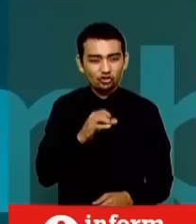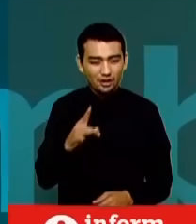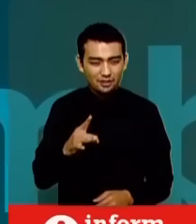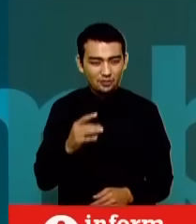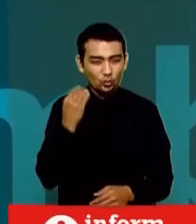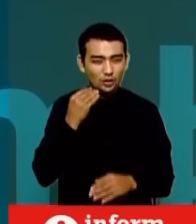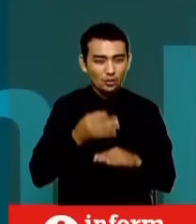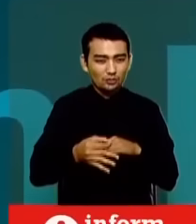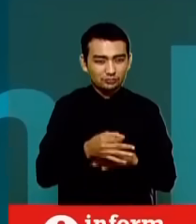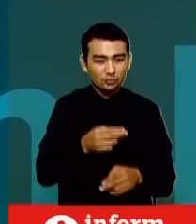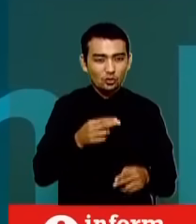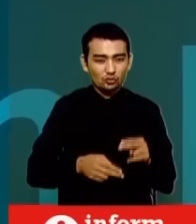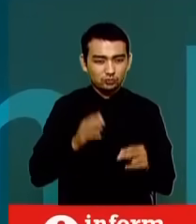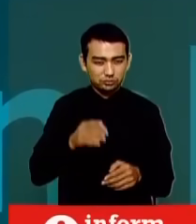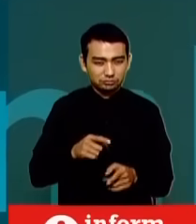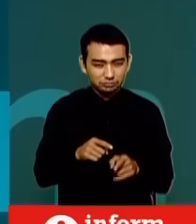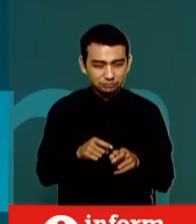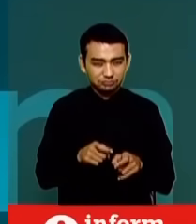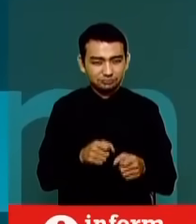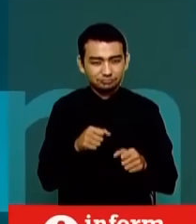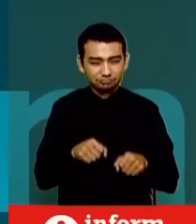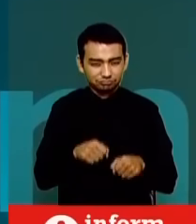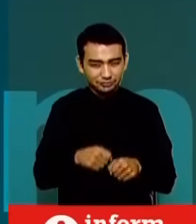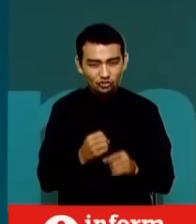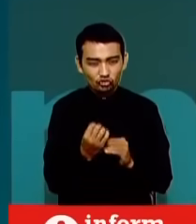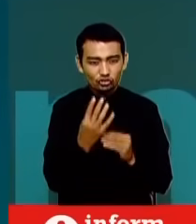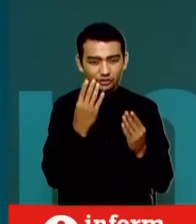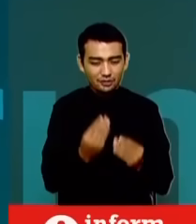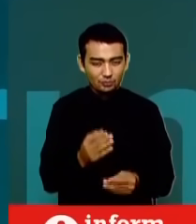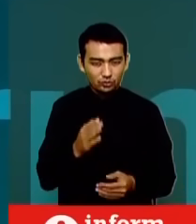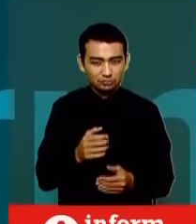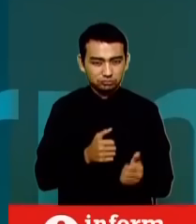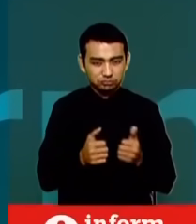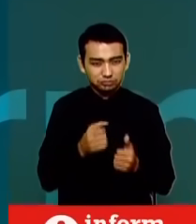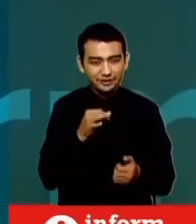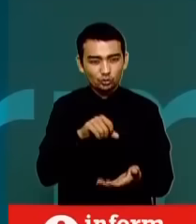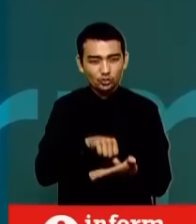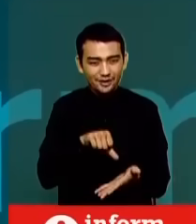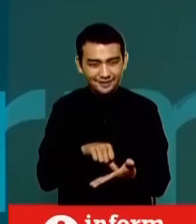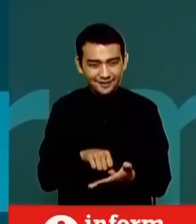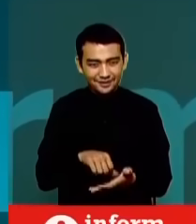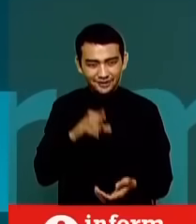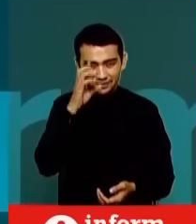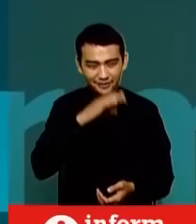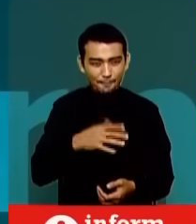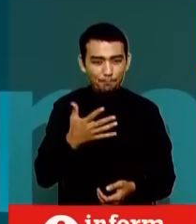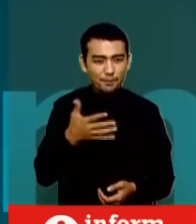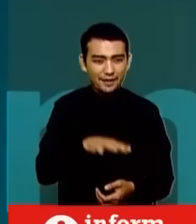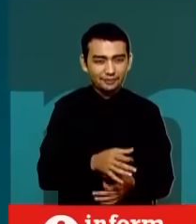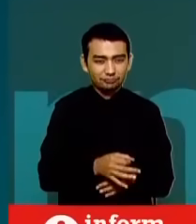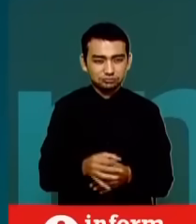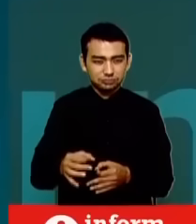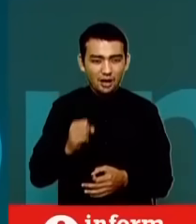Түркістан өңірінде аяқталады деп жоспарланған. Бәйге 14 күнге созылады. Осы аралықта дода қатысушылары еліміздің 5 өңірі,